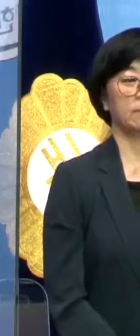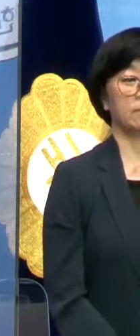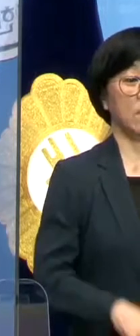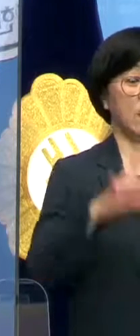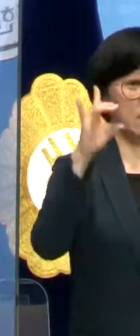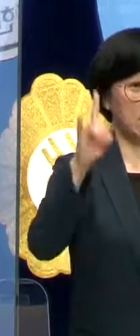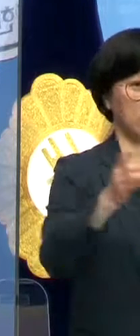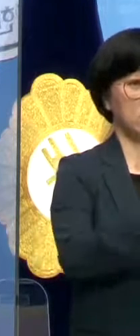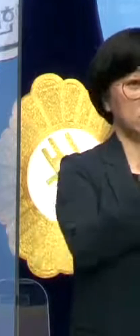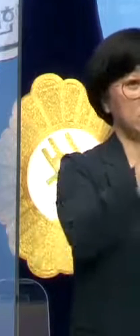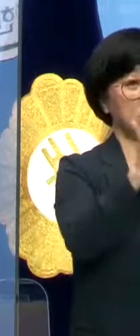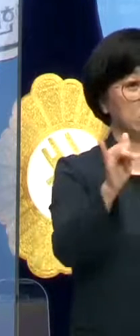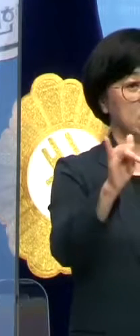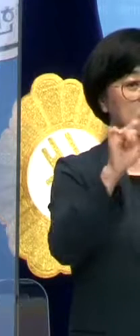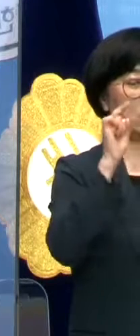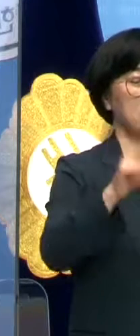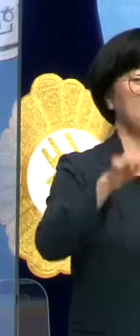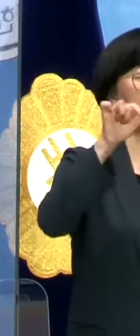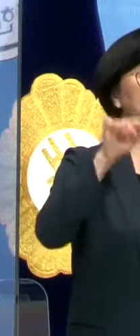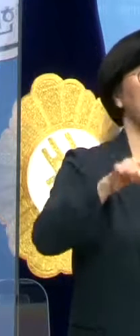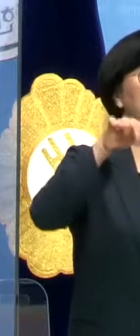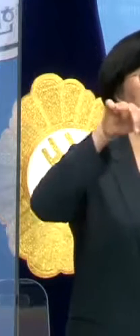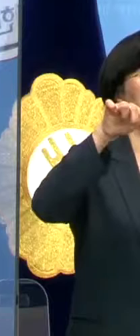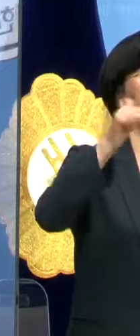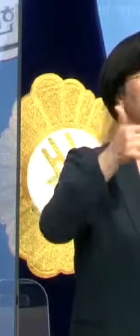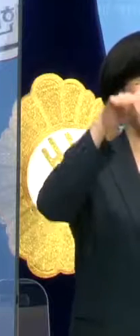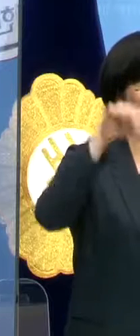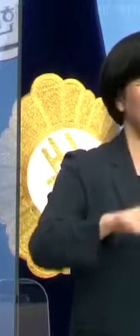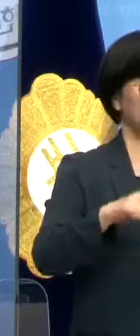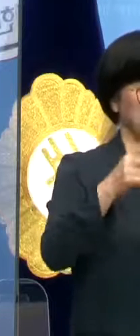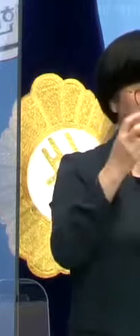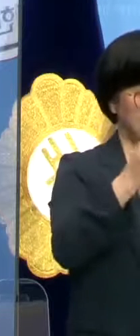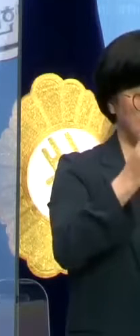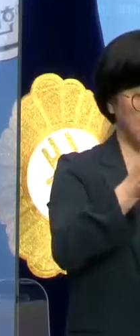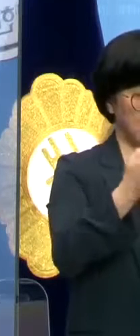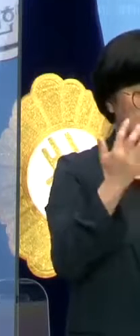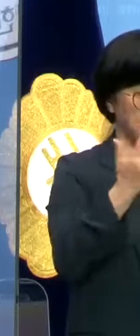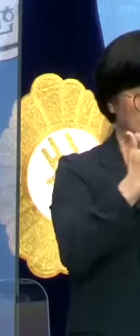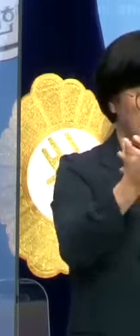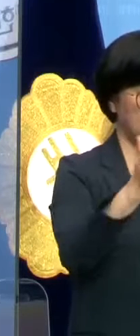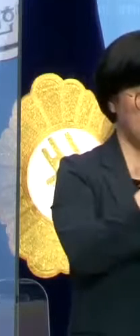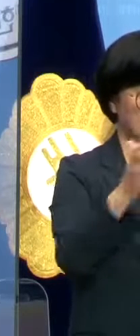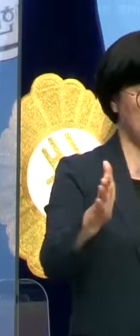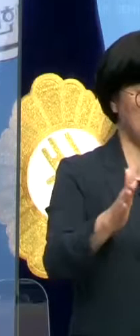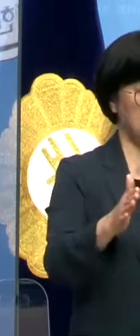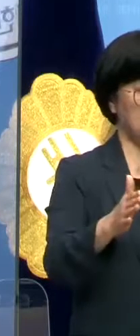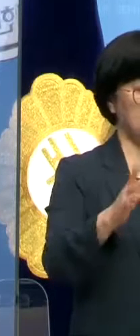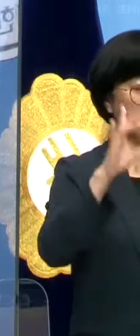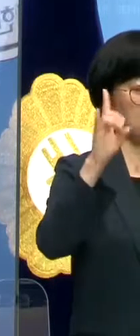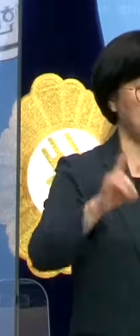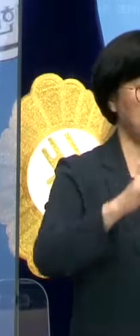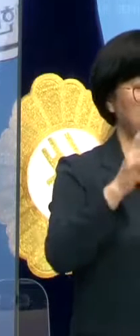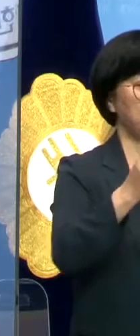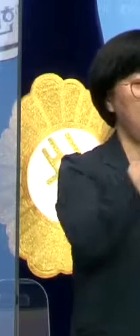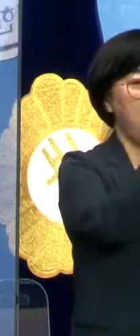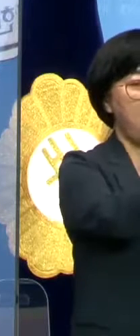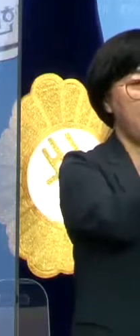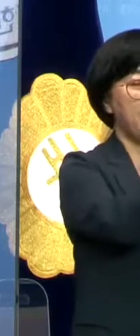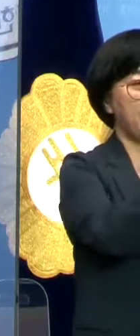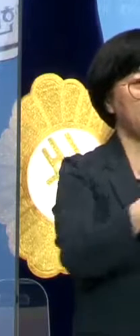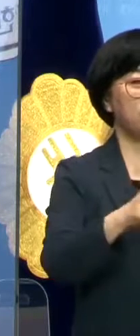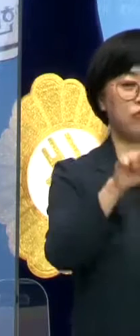이렇게 태국의 시민들이 군주제 개혁을 요구하는 집회를 열게 된 배경에는 태국 헌법 제 6조 와 형법 제